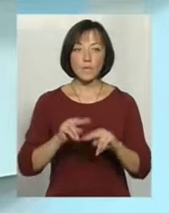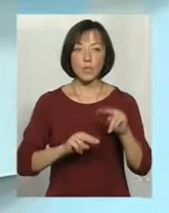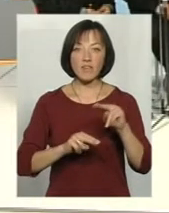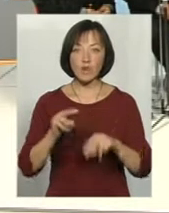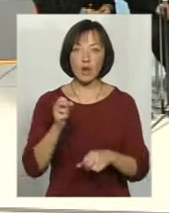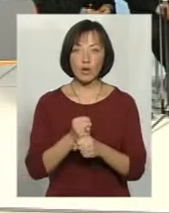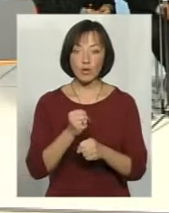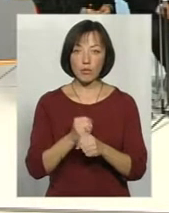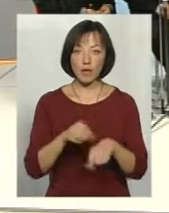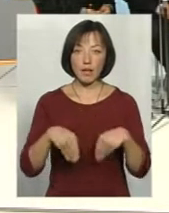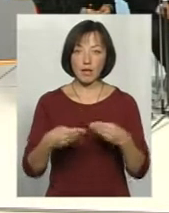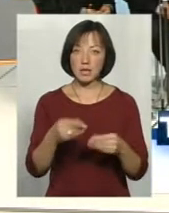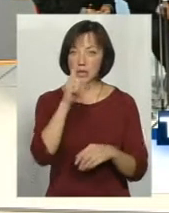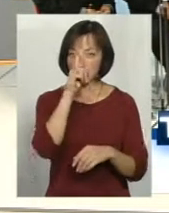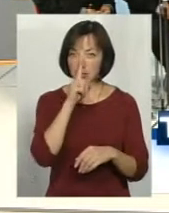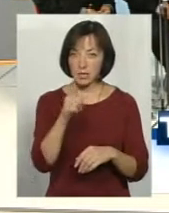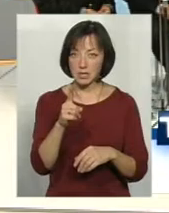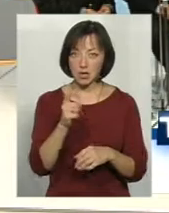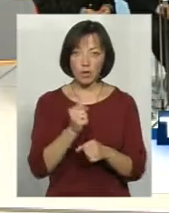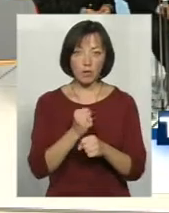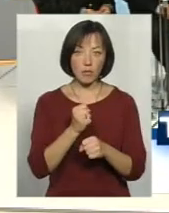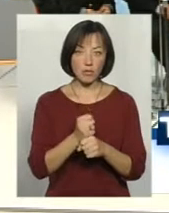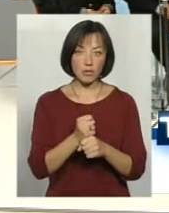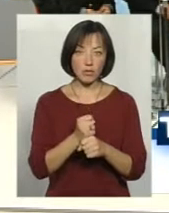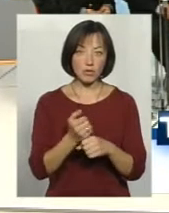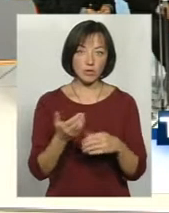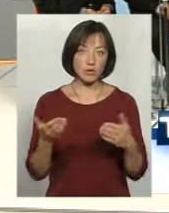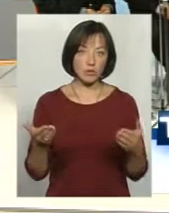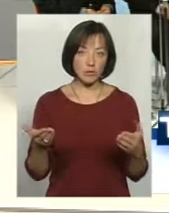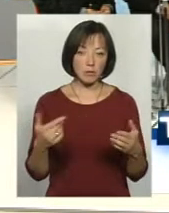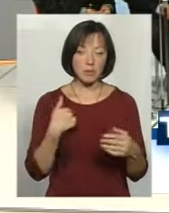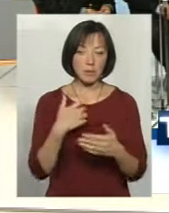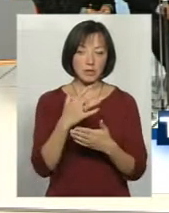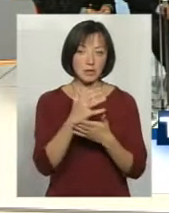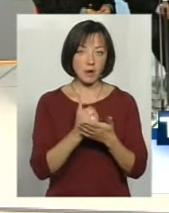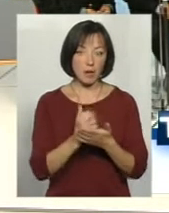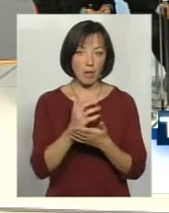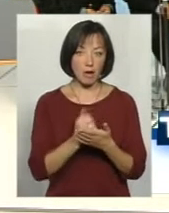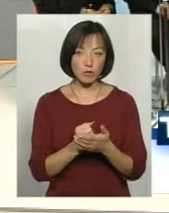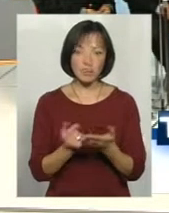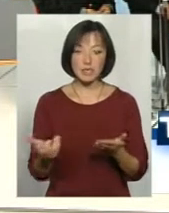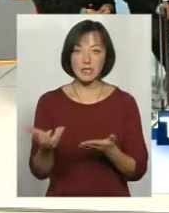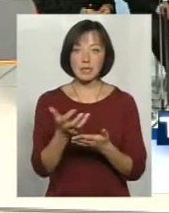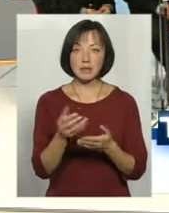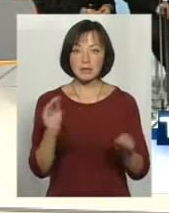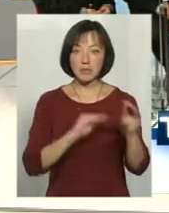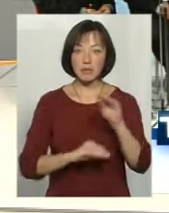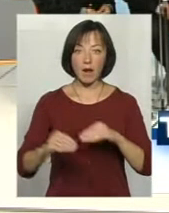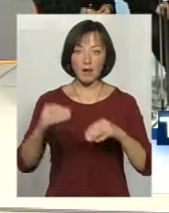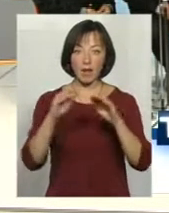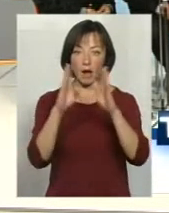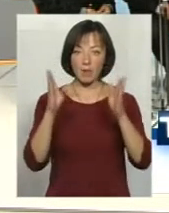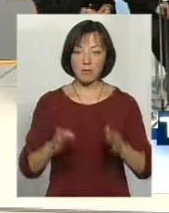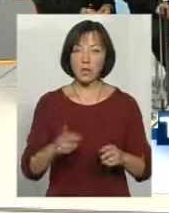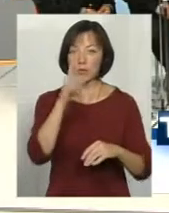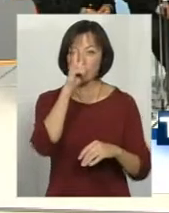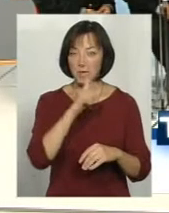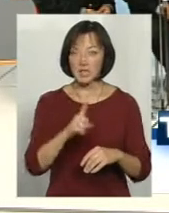Будівельні роботи дається місяць, а там роботи на пів, ми з перестраховкою йдемо. Щоб зібрати кабіну, треба місяць.